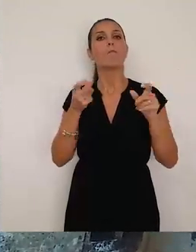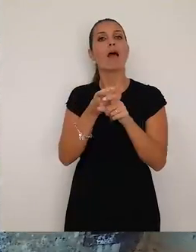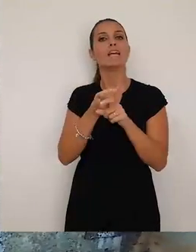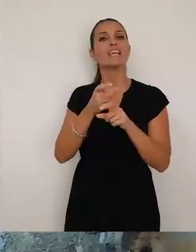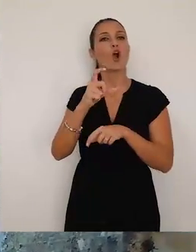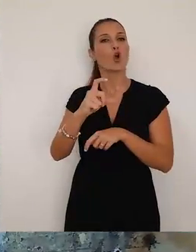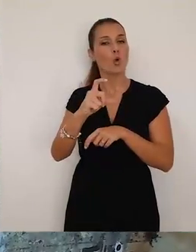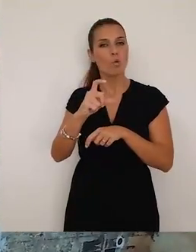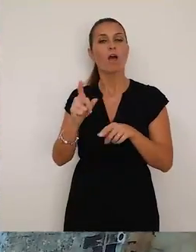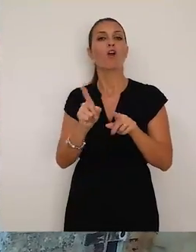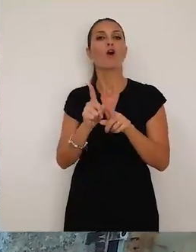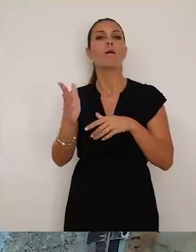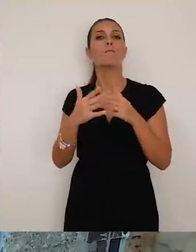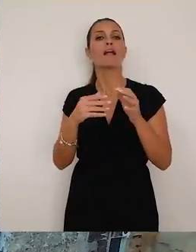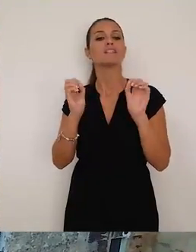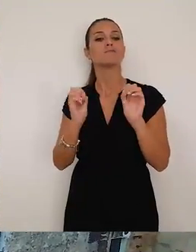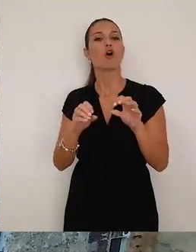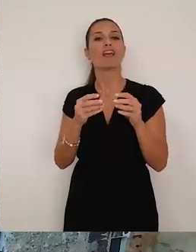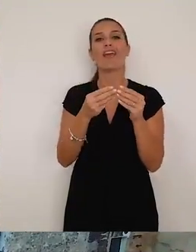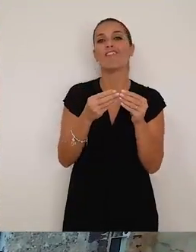un portoncino verde color limone.